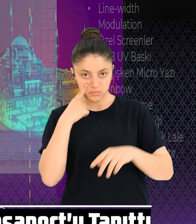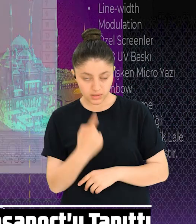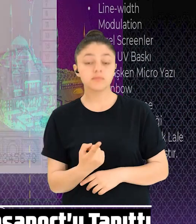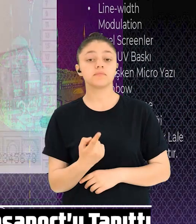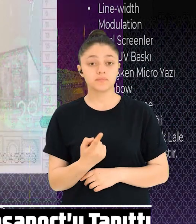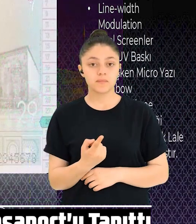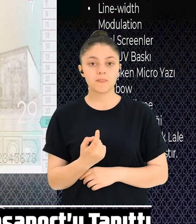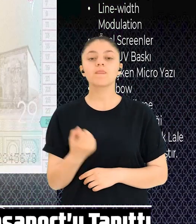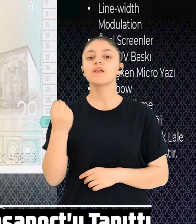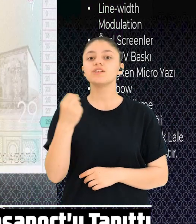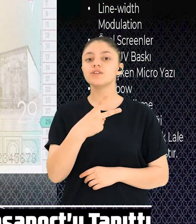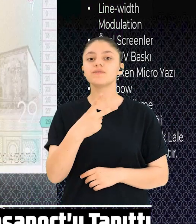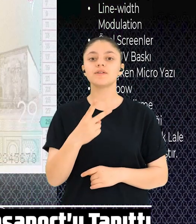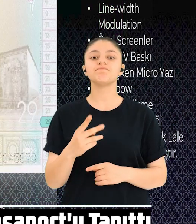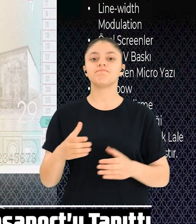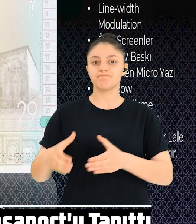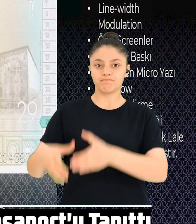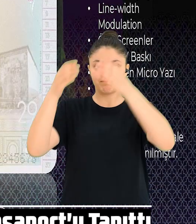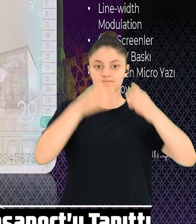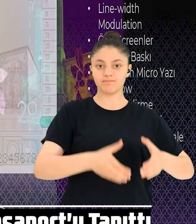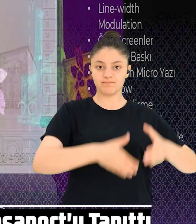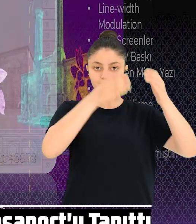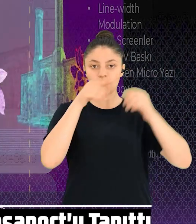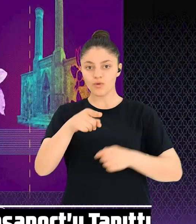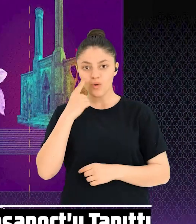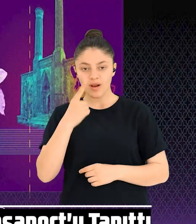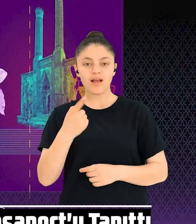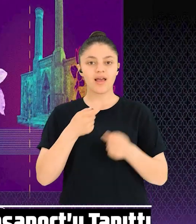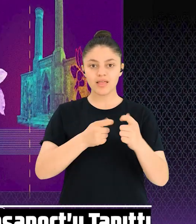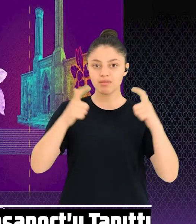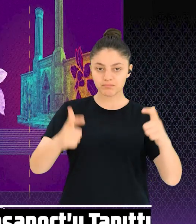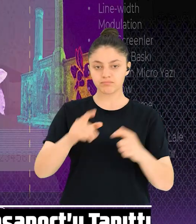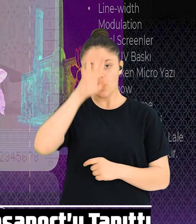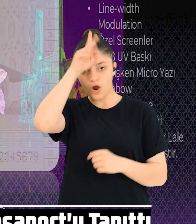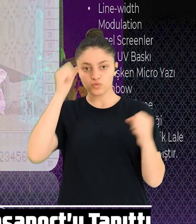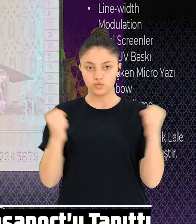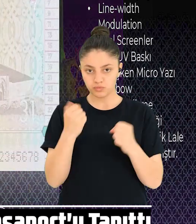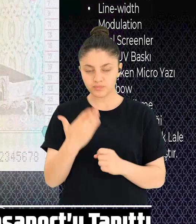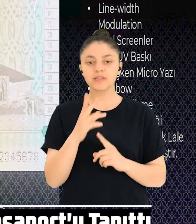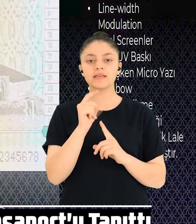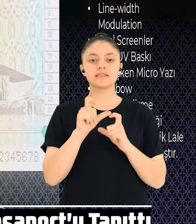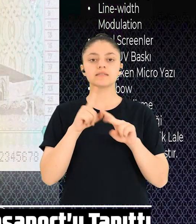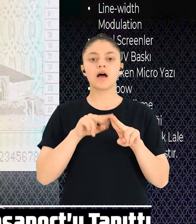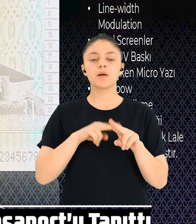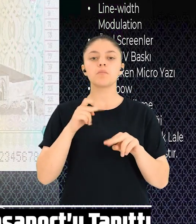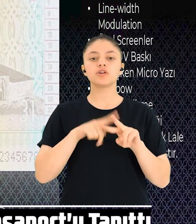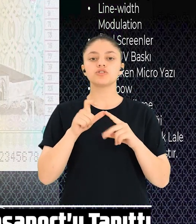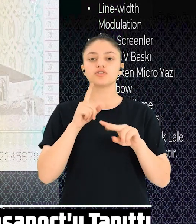Yine çifte minareli medrese Erzurum ışıklı haline gelelim. İshakpaşa Sarayı